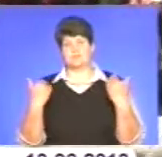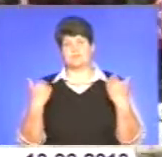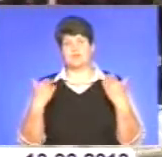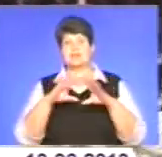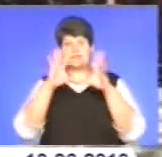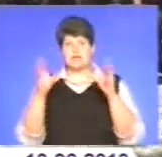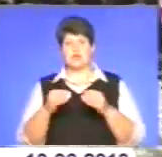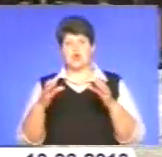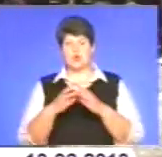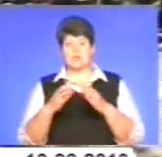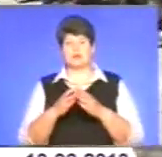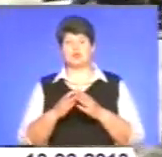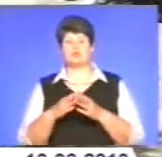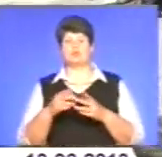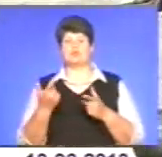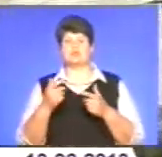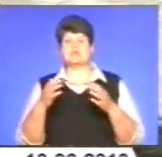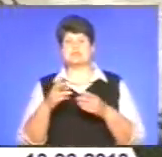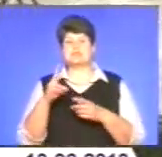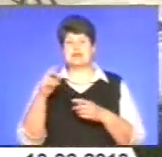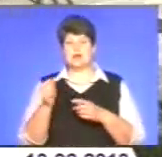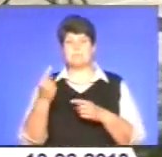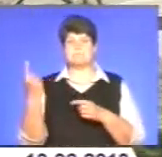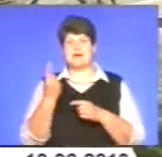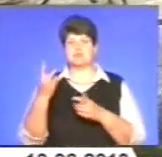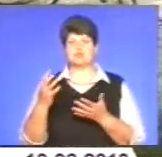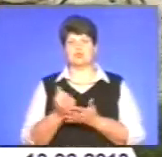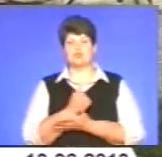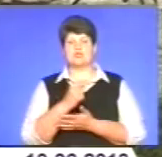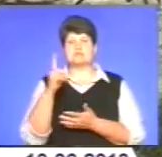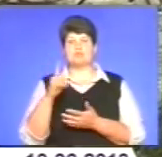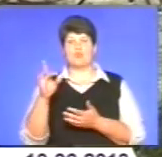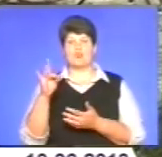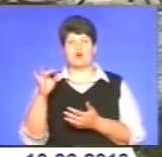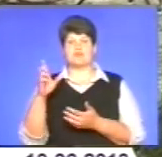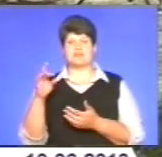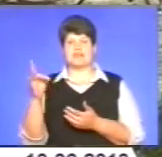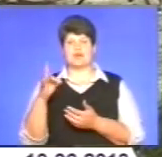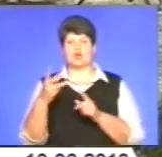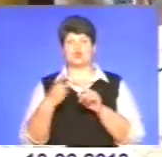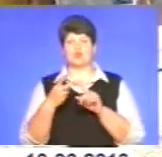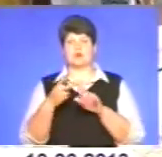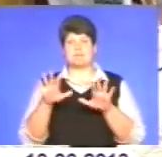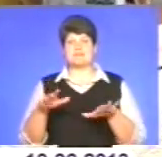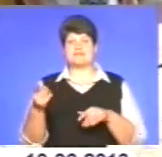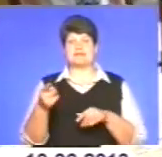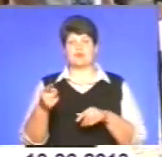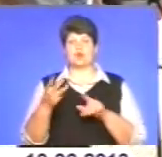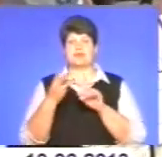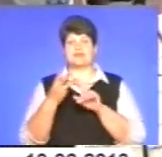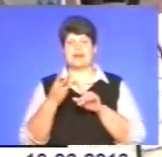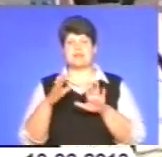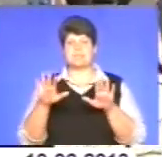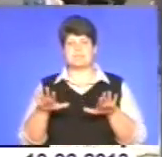загальнокомандному заліку у молодшій віковій категорії «Джура» перші здобула команда Зборівського району. Друге місце – Тернопіль. І третє